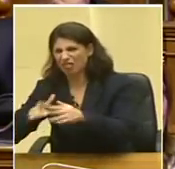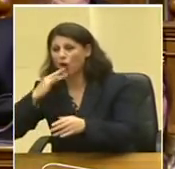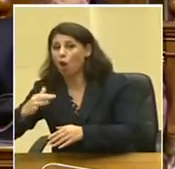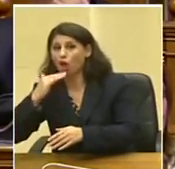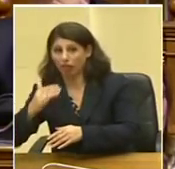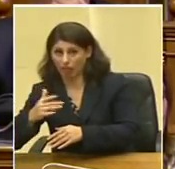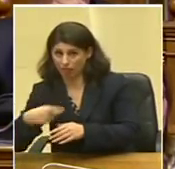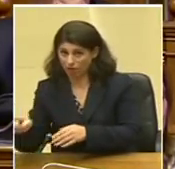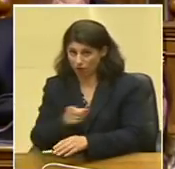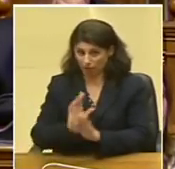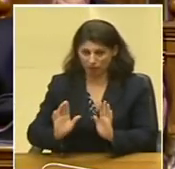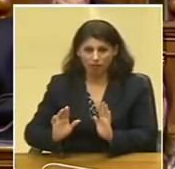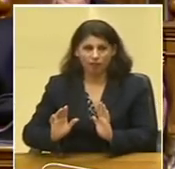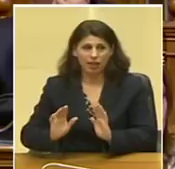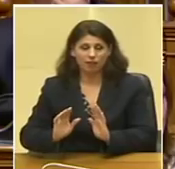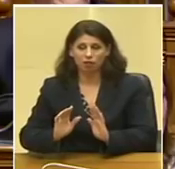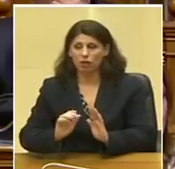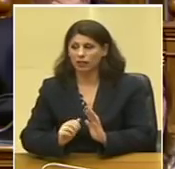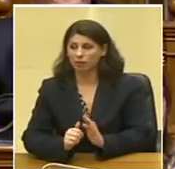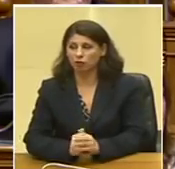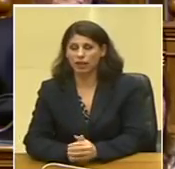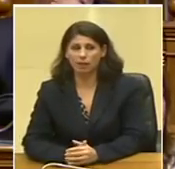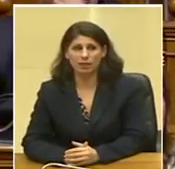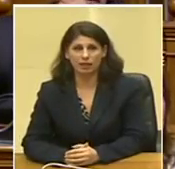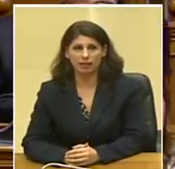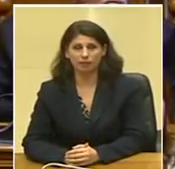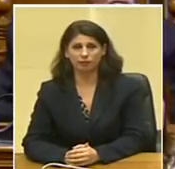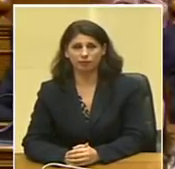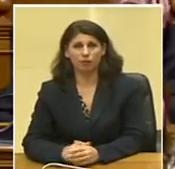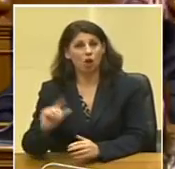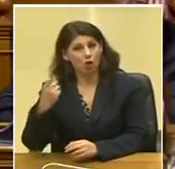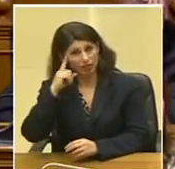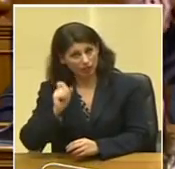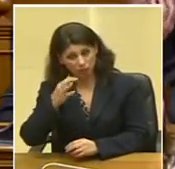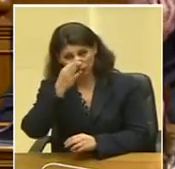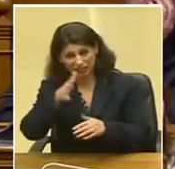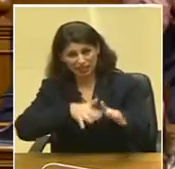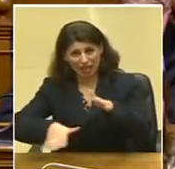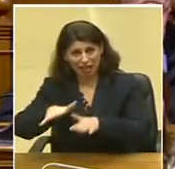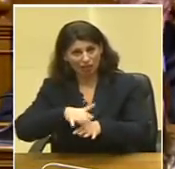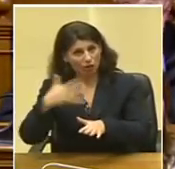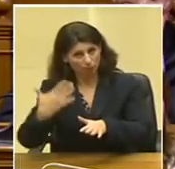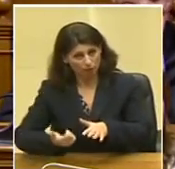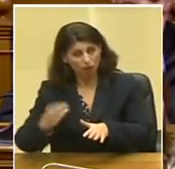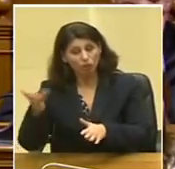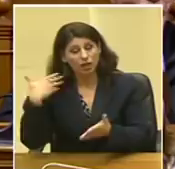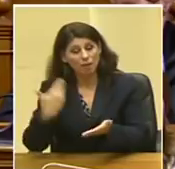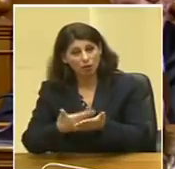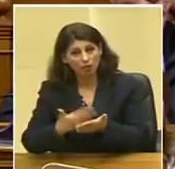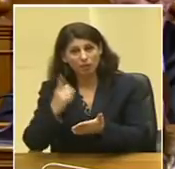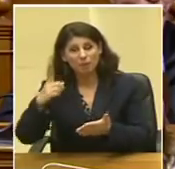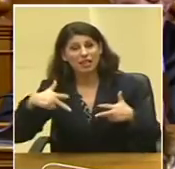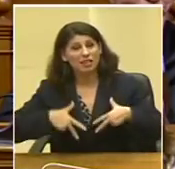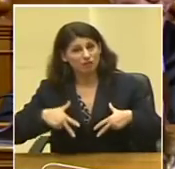Διότι όλοι γνωρίζουμε ότι σκάνδαλο υπάρχει όταν αποδεδειγμένα μια κυβέρνηση με